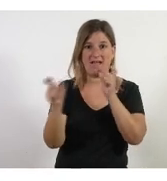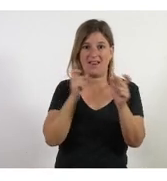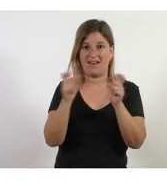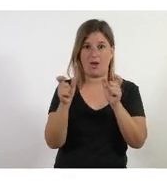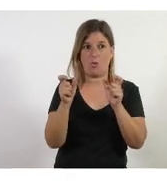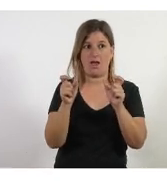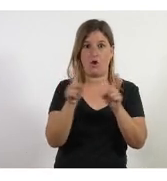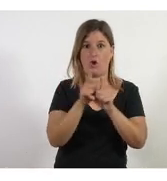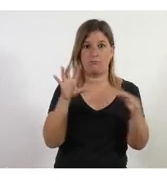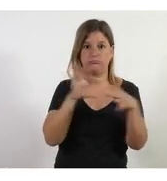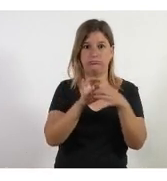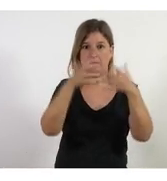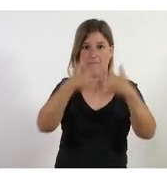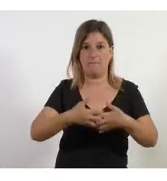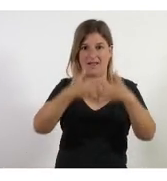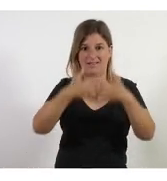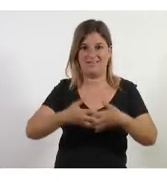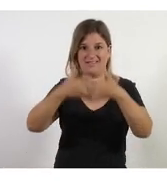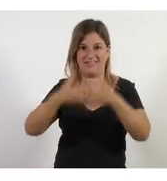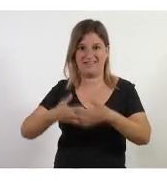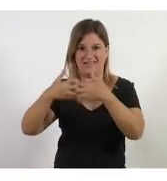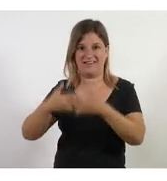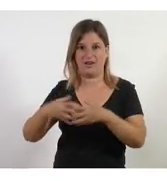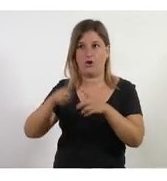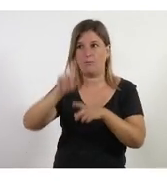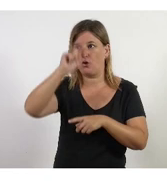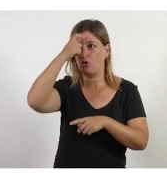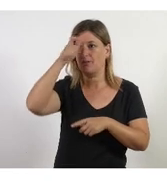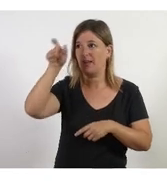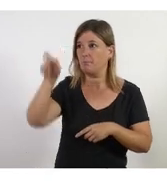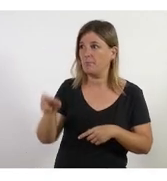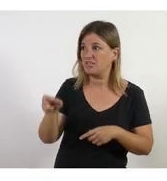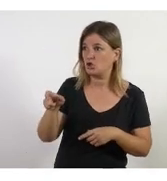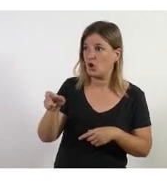molt mecanicisme, molt conceptual, conceptualitzant a la persona